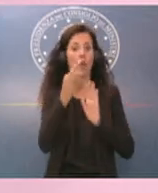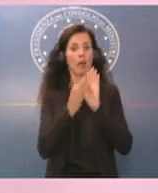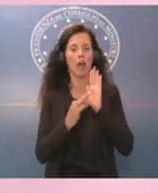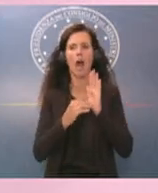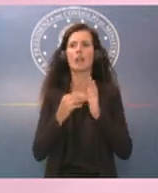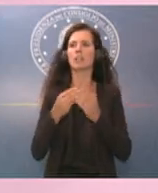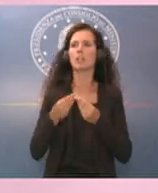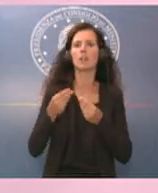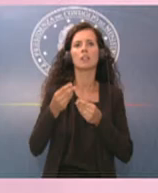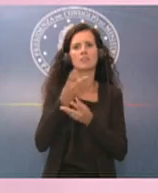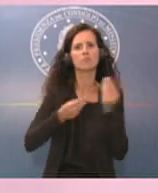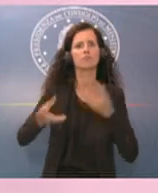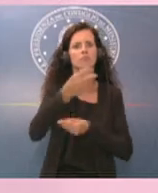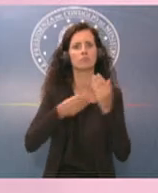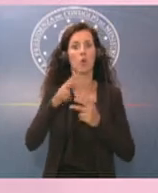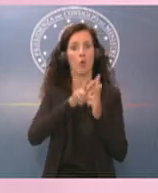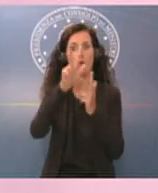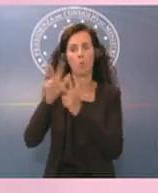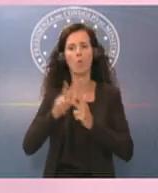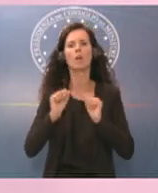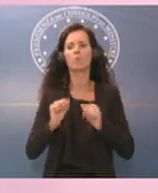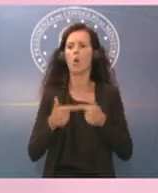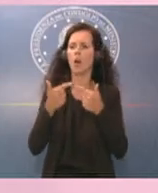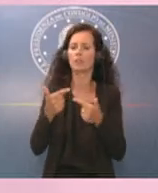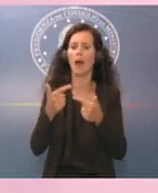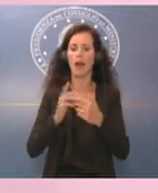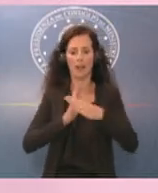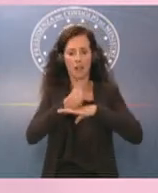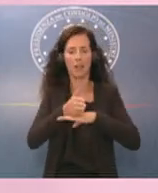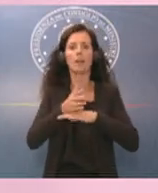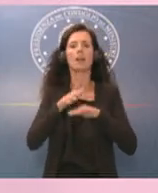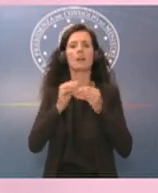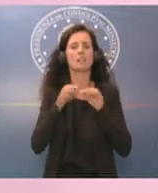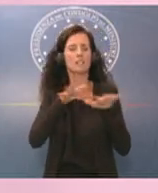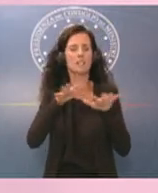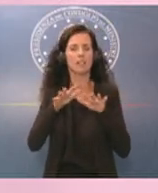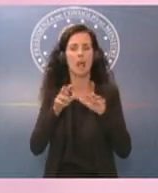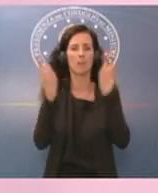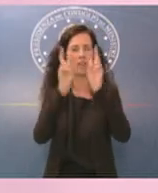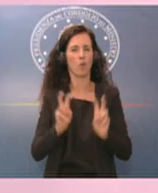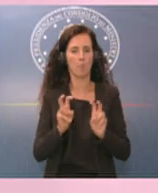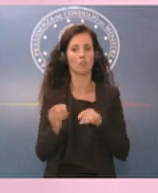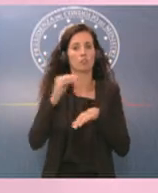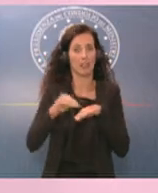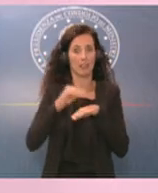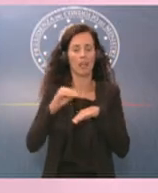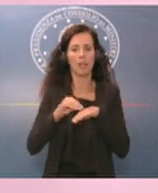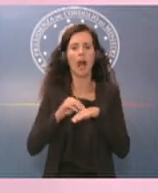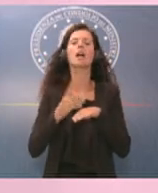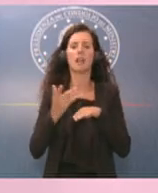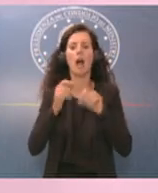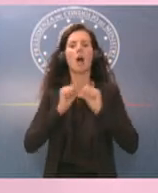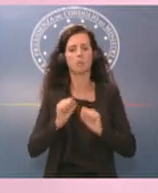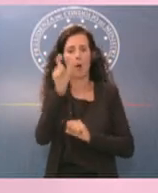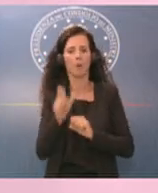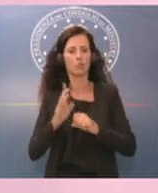dà immediatamente accesso attraverso i sistemi informatici integrati alle zone a